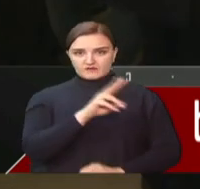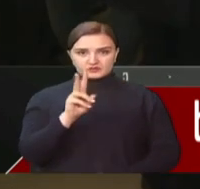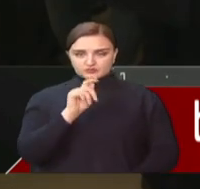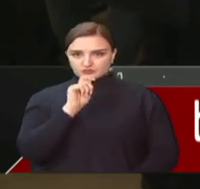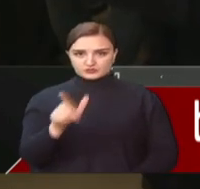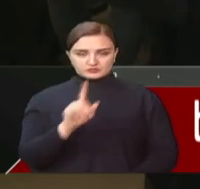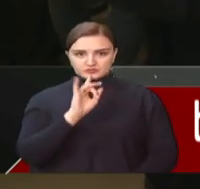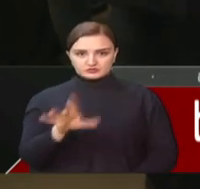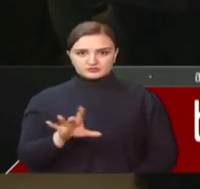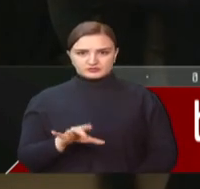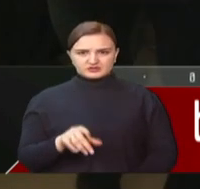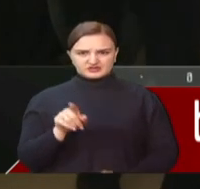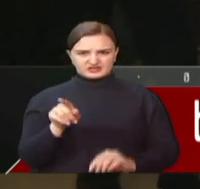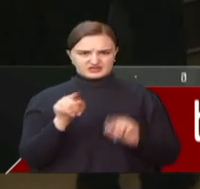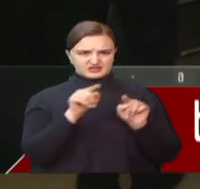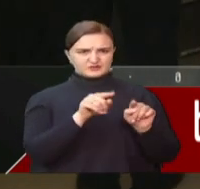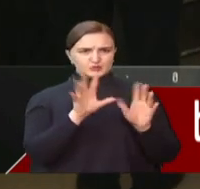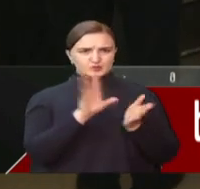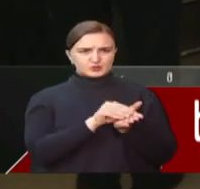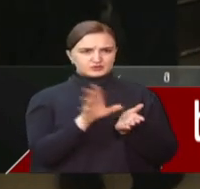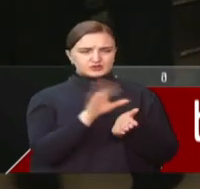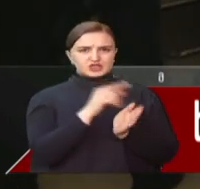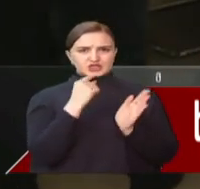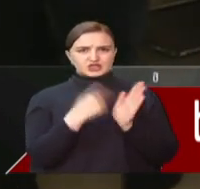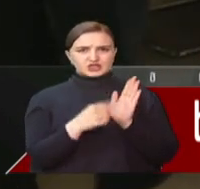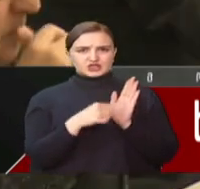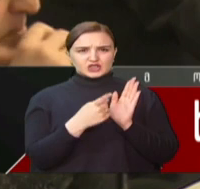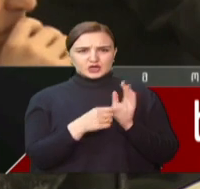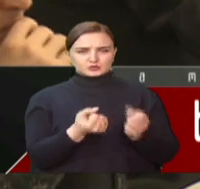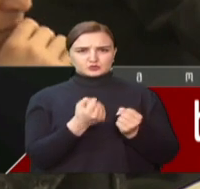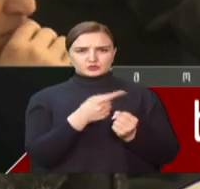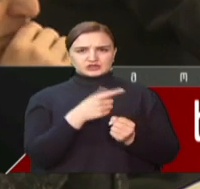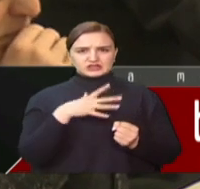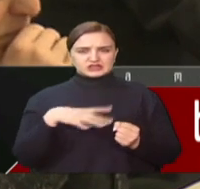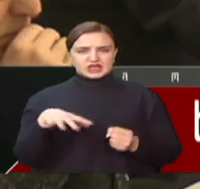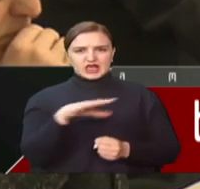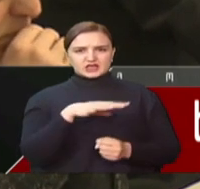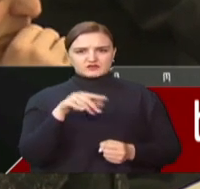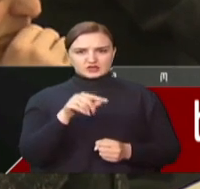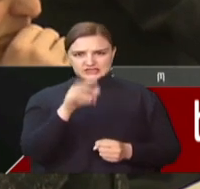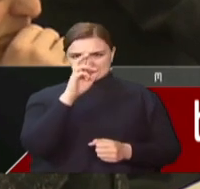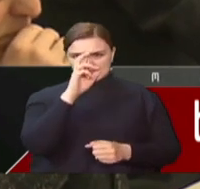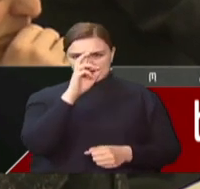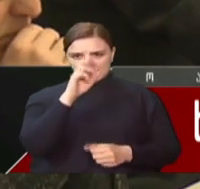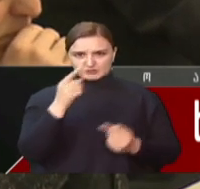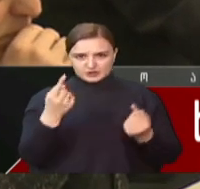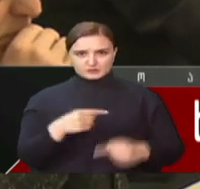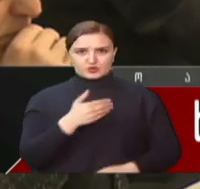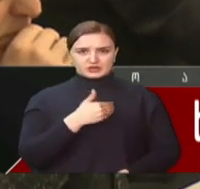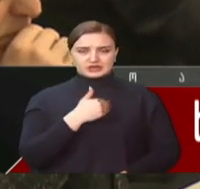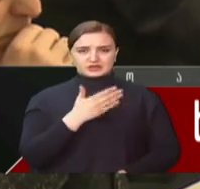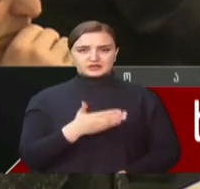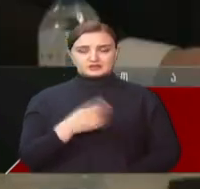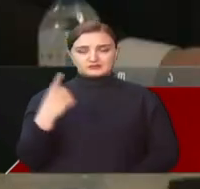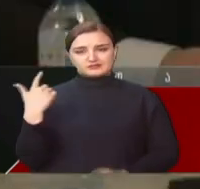Თქვენ ხართ ტიპიური ჯაშუშები, რომლებიც ქვეყანას აგრევთ, აქცევთ სახელმწიფო შემოქმედებით. Ეს არის ტყუილი,